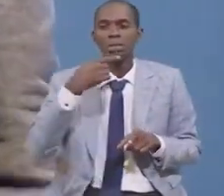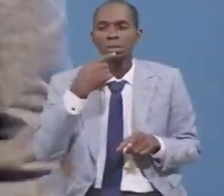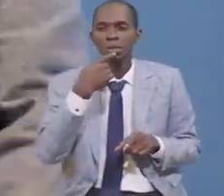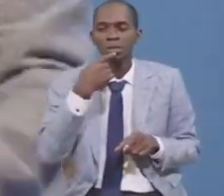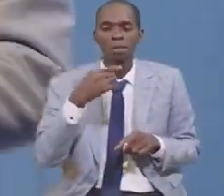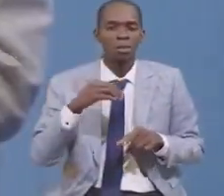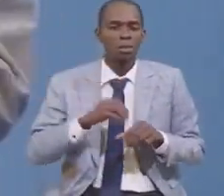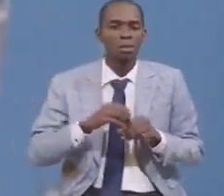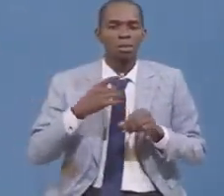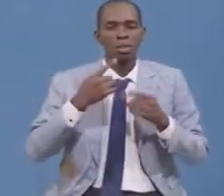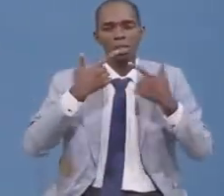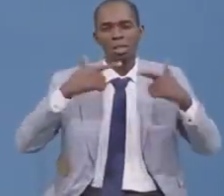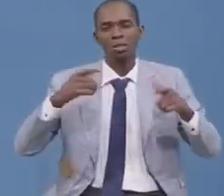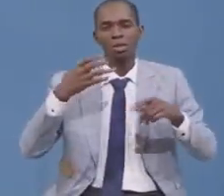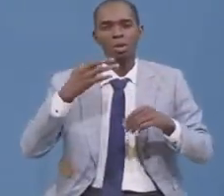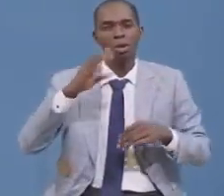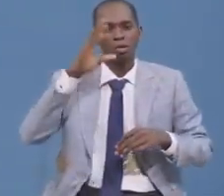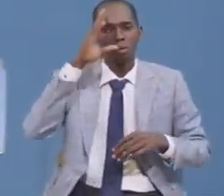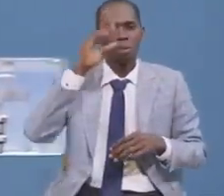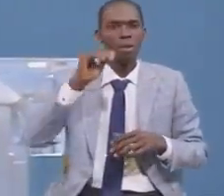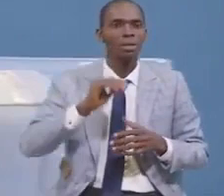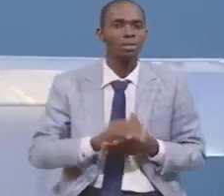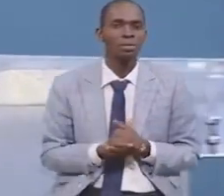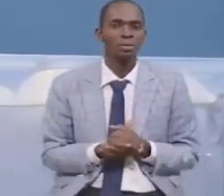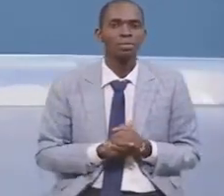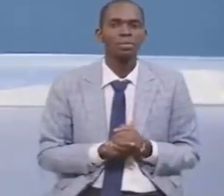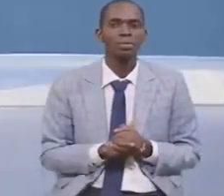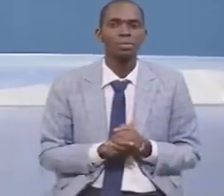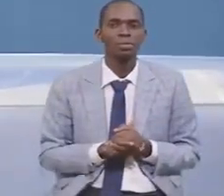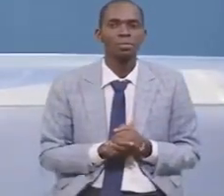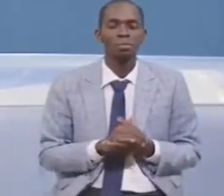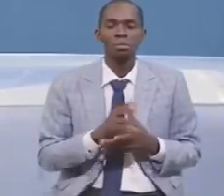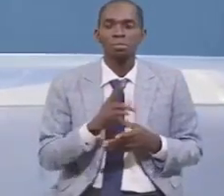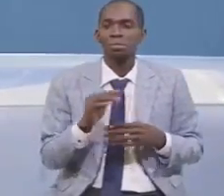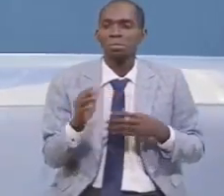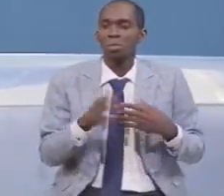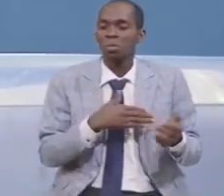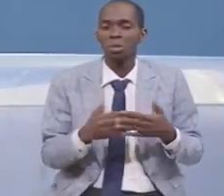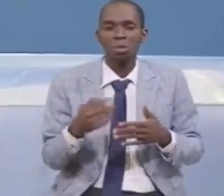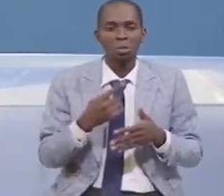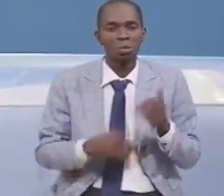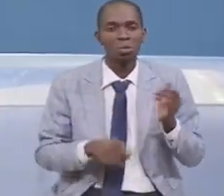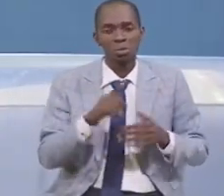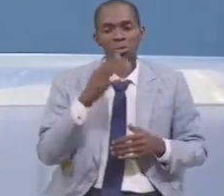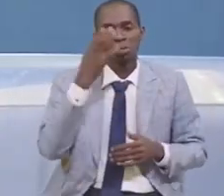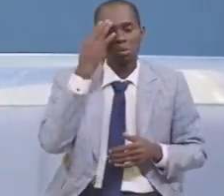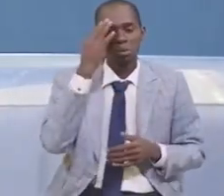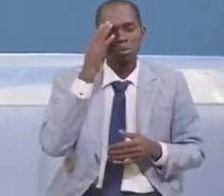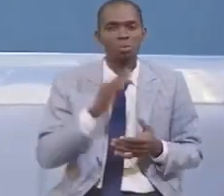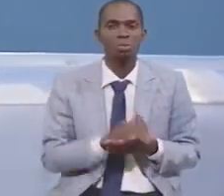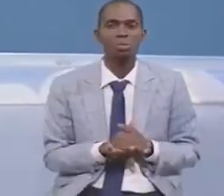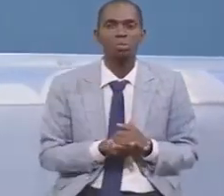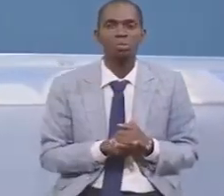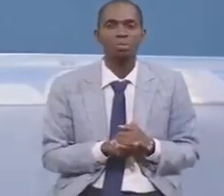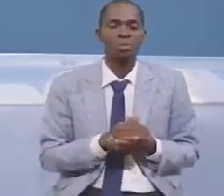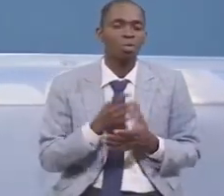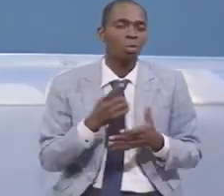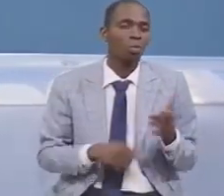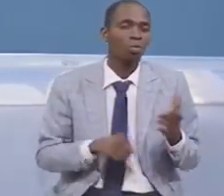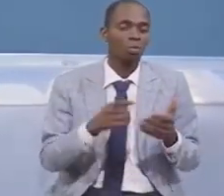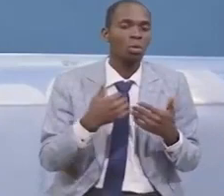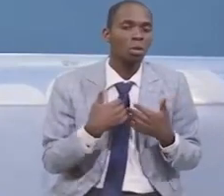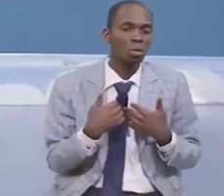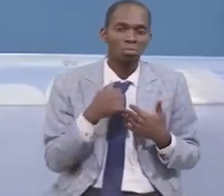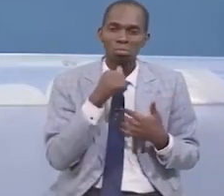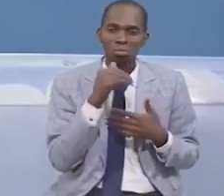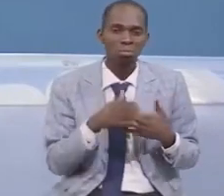man, అందుకే నేను మనుషుల భాషలతో మాట్లాడినను. No matter what you know, మీరేమి తెలుసుకొని ఉన్నను, what you have, మీరు